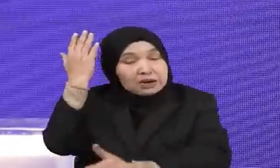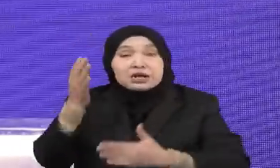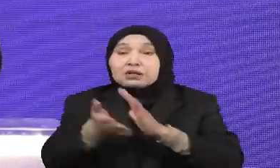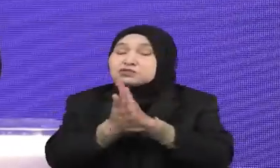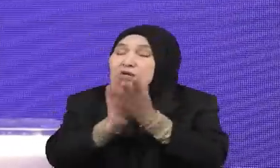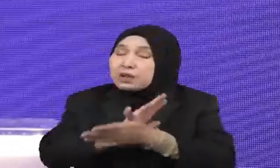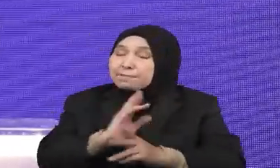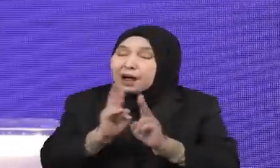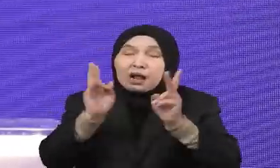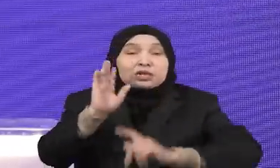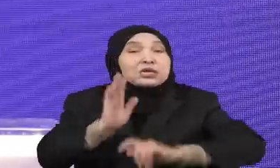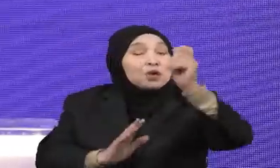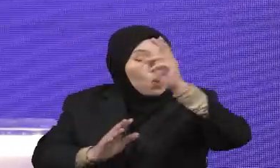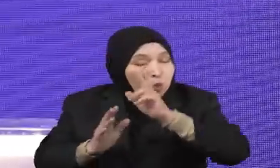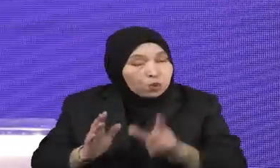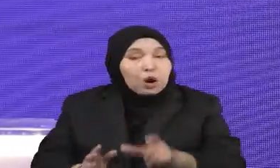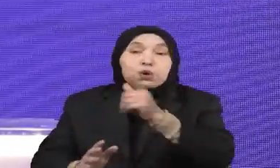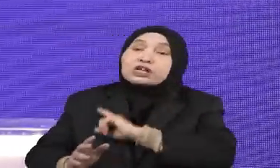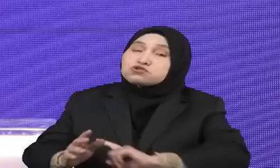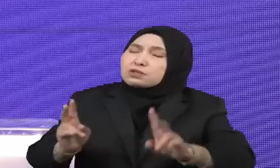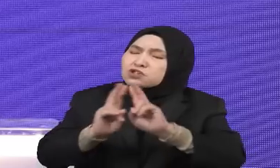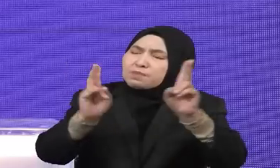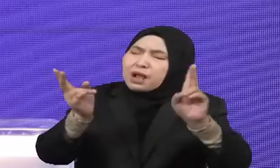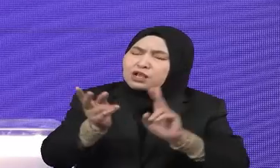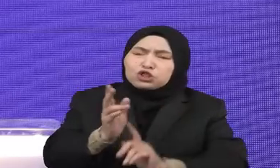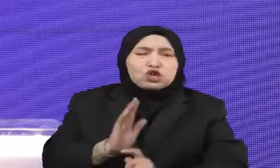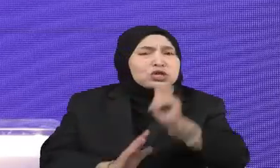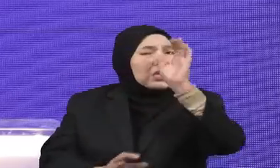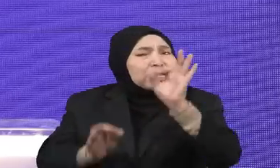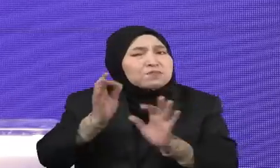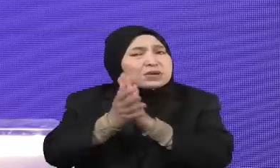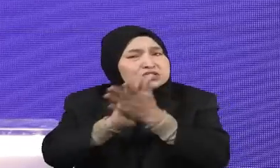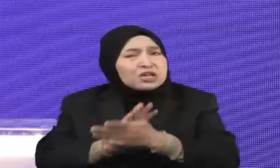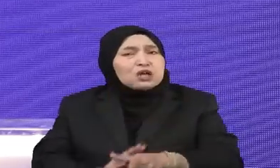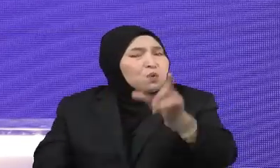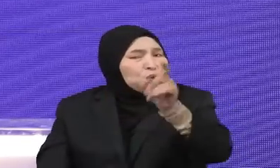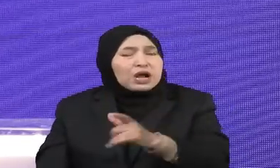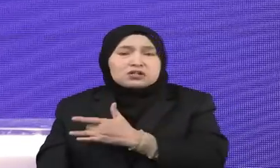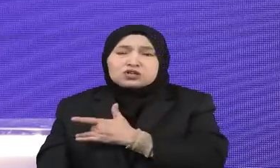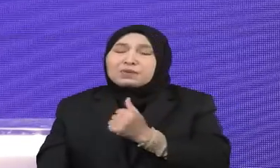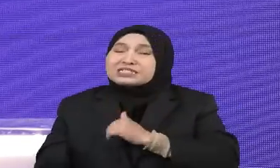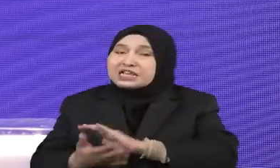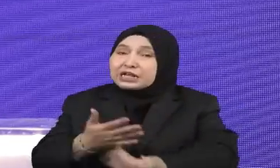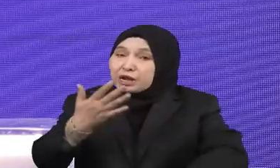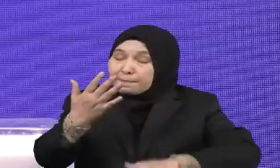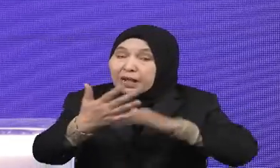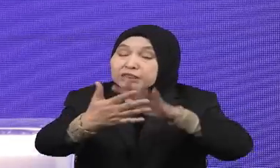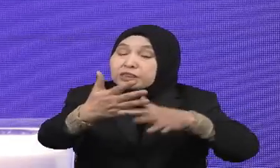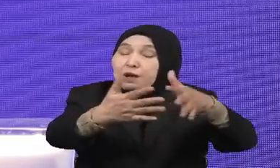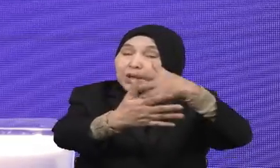tinggi umat Islam akan jadi paling tinggi jika menjadi Mukmin adalah menjadi agenda bagi